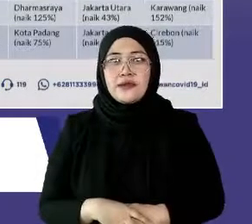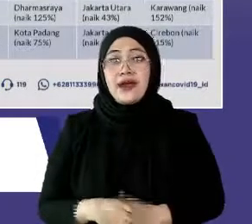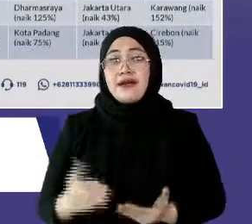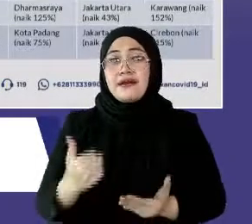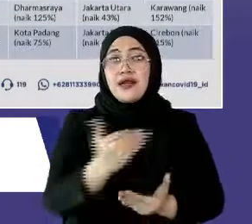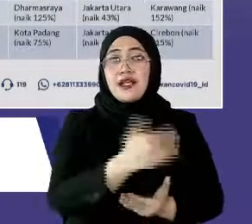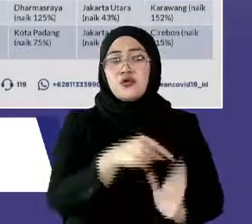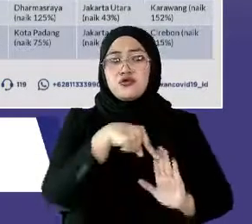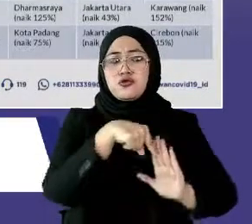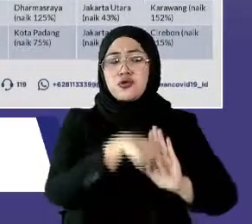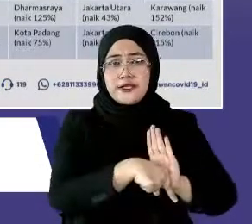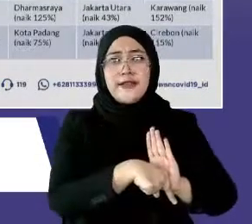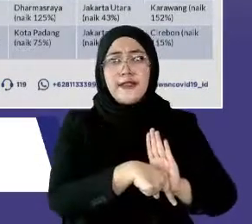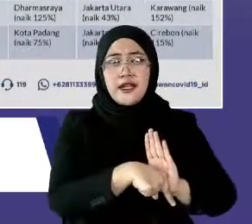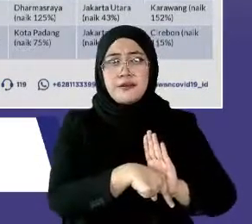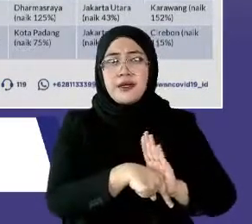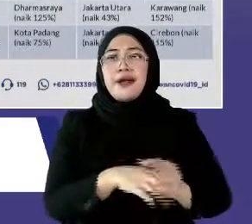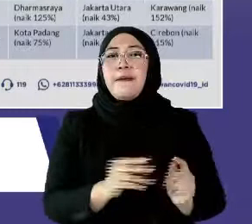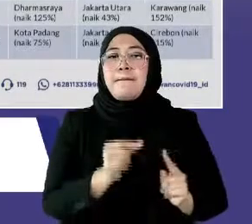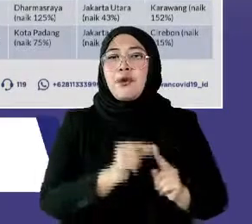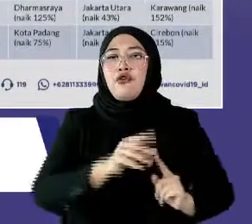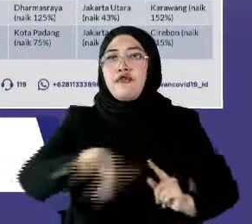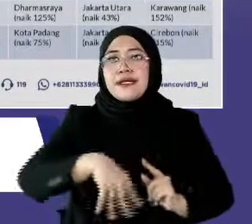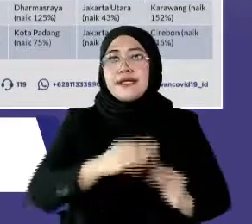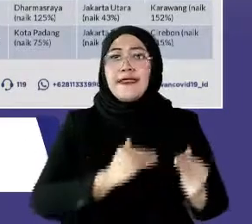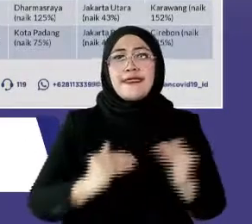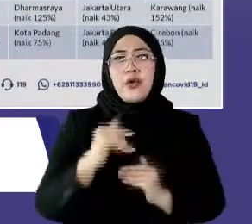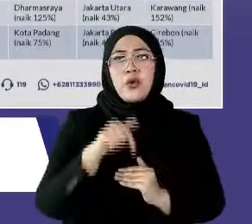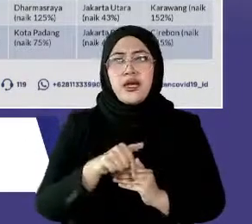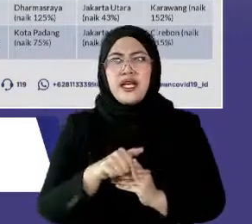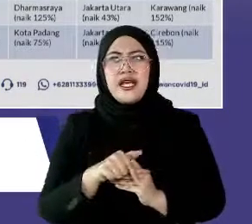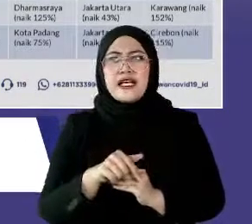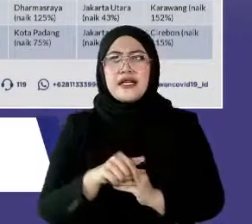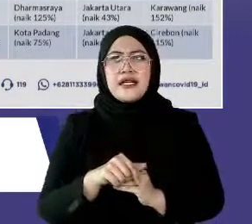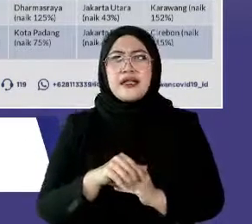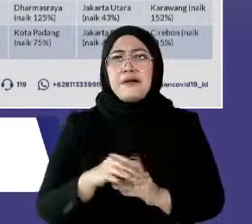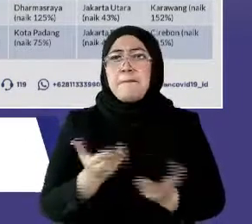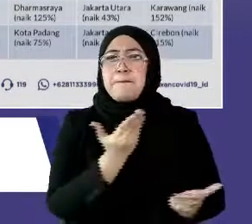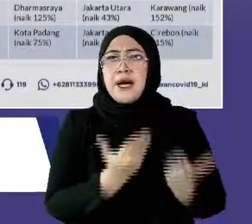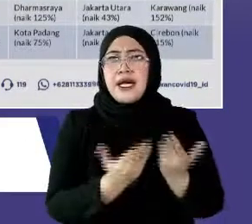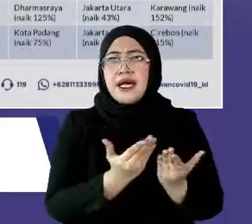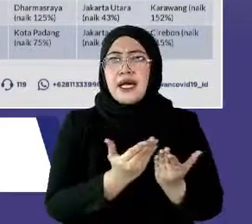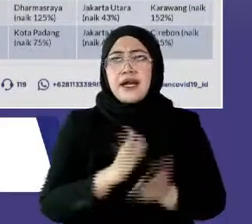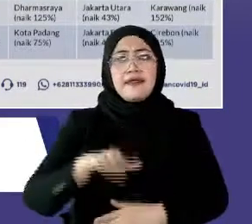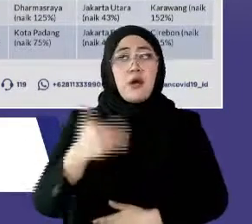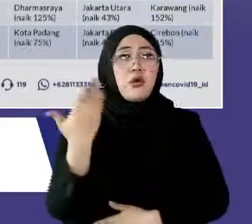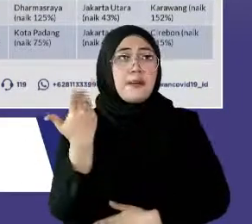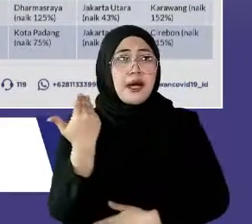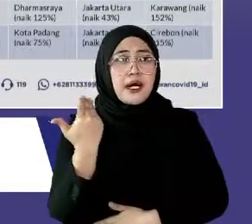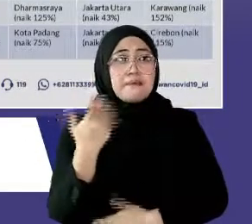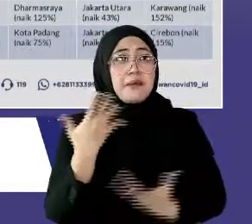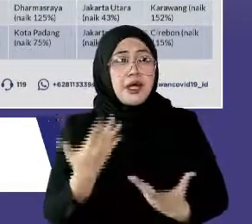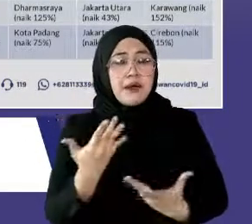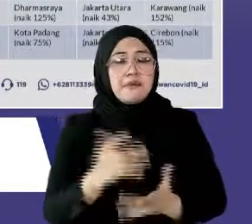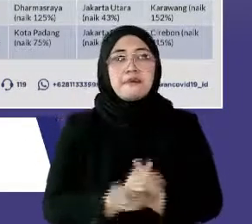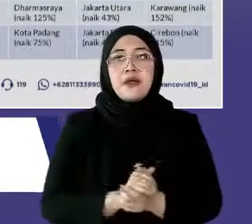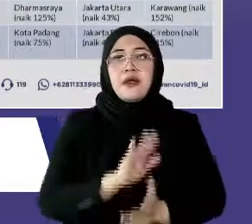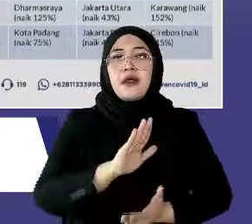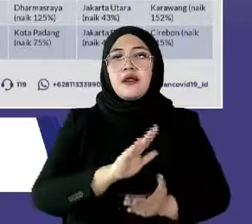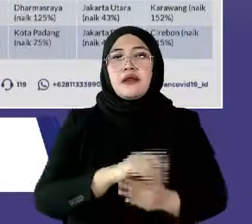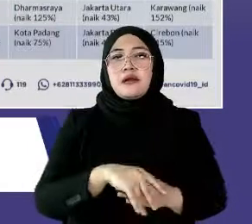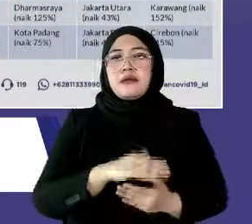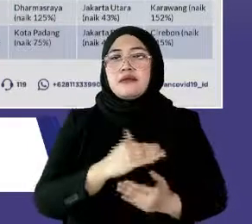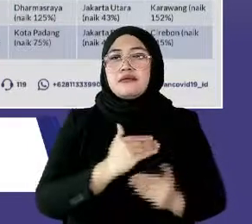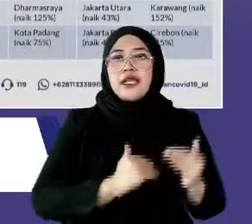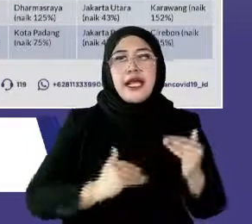dalam kenaikan pada tingkat Provinsi DIY tahun ini tidak sebesar di tahun lalu jika di tahun lalu kenaikan di tingkat